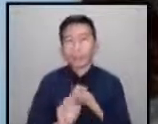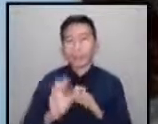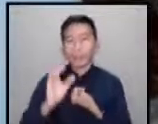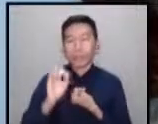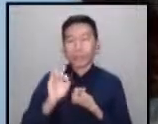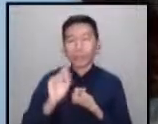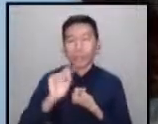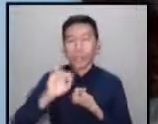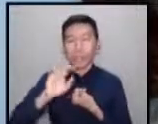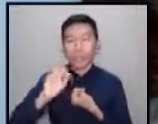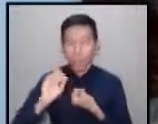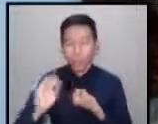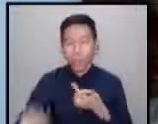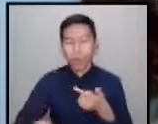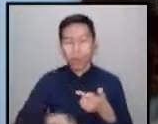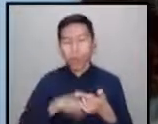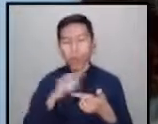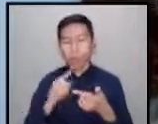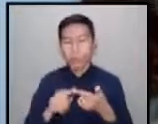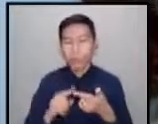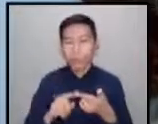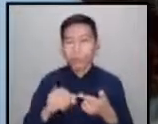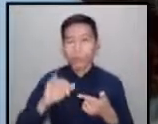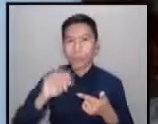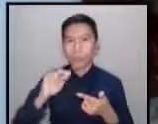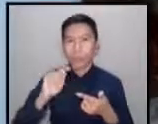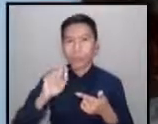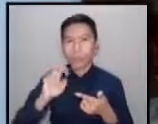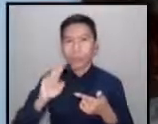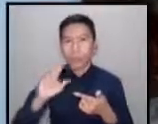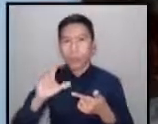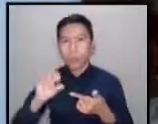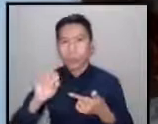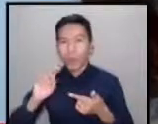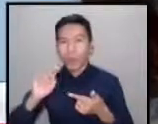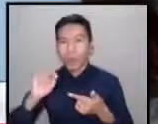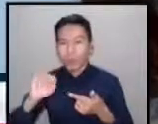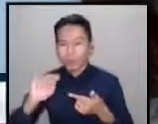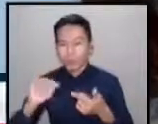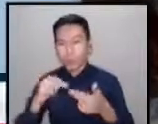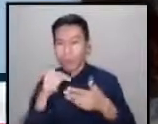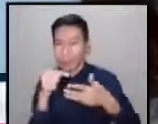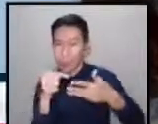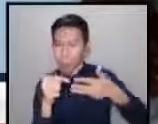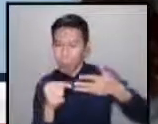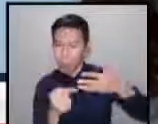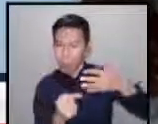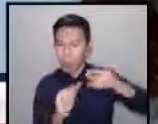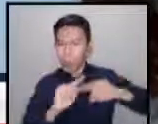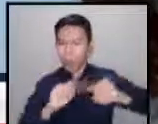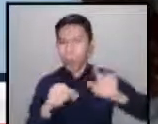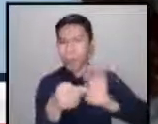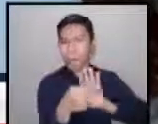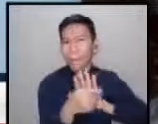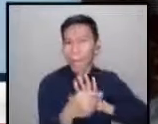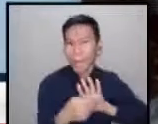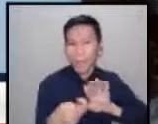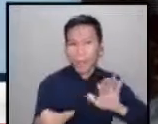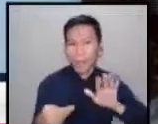corticosteroids, yung ginagamit natin, interleukin, interferon, colchicine, di ba, yung mga kinase